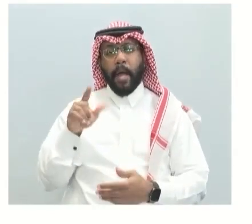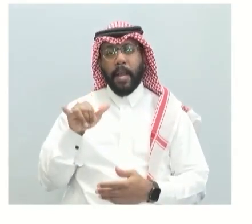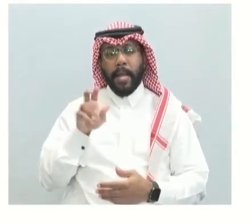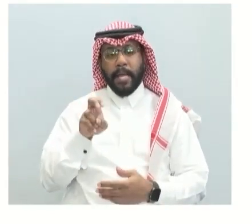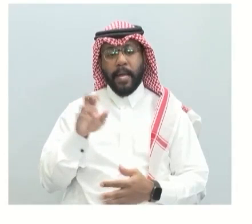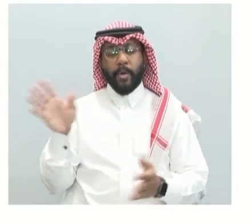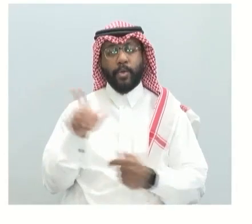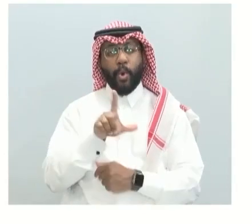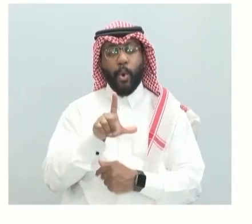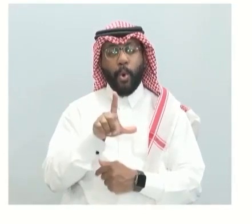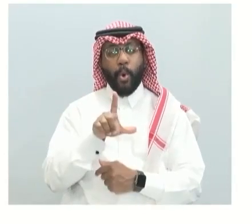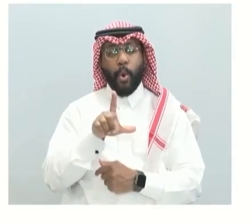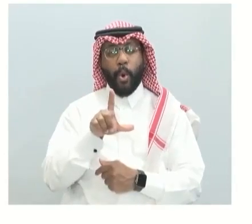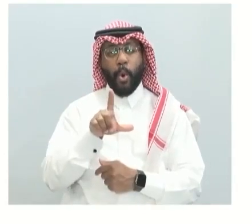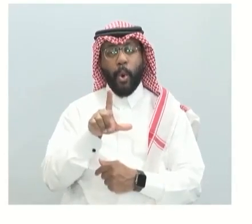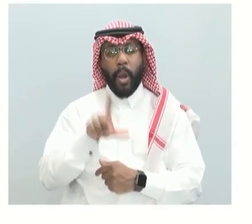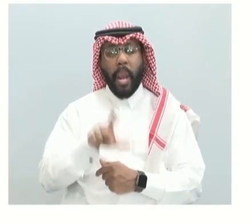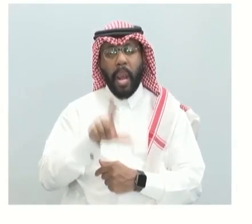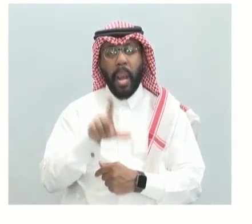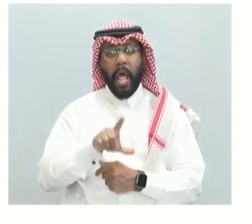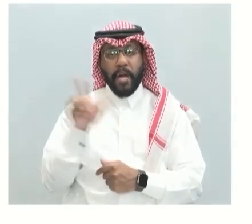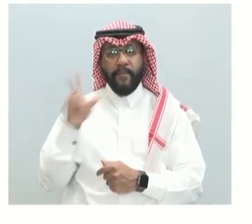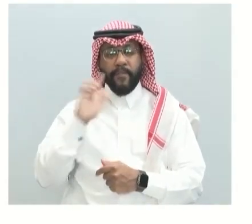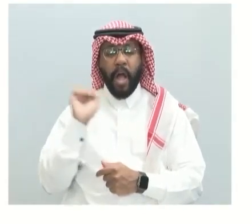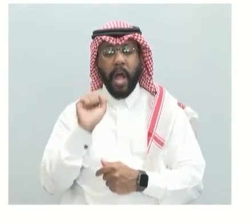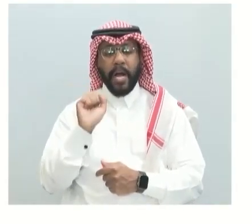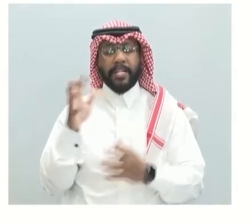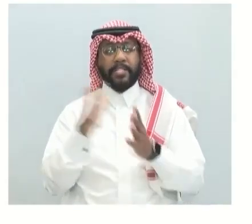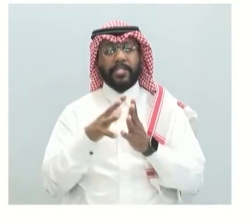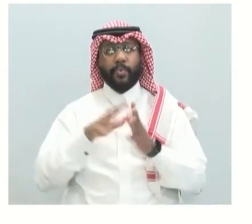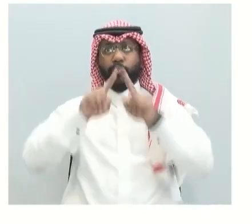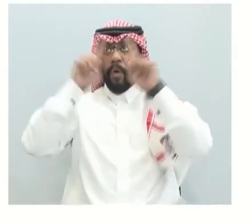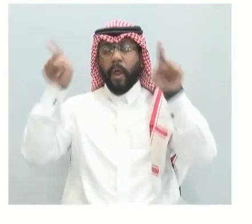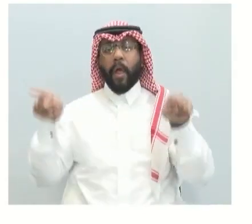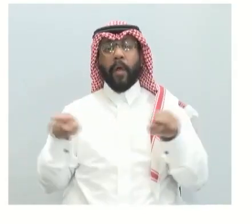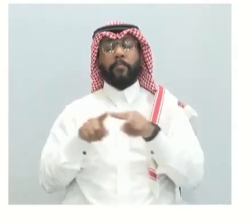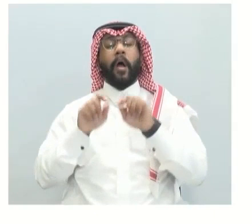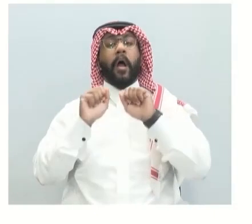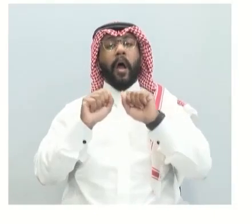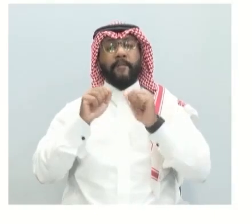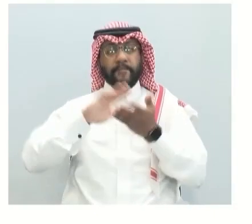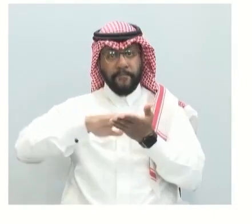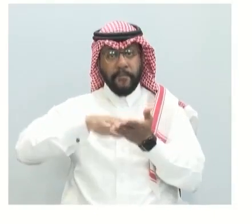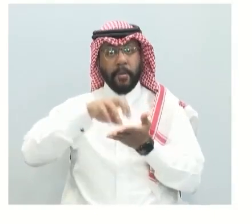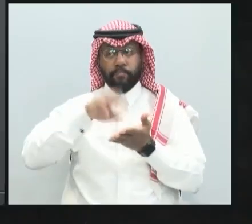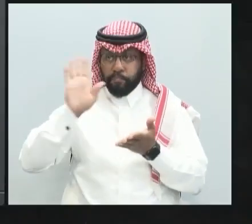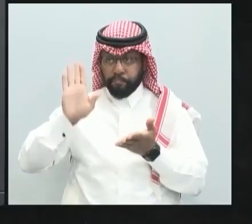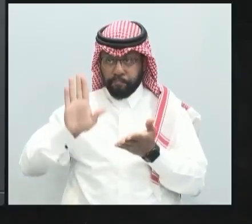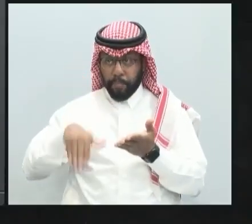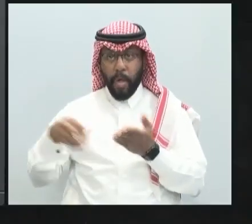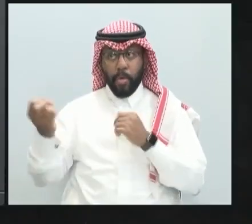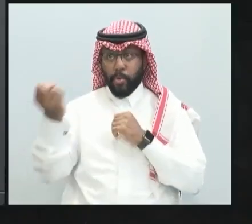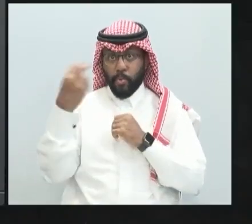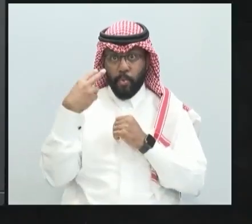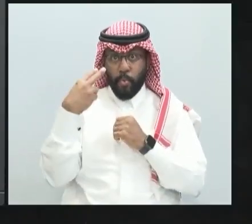او اللوكال ايريا نتورك تكون موجوده في نفس الموقع او في نفس الغرفه او في نفس الموقع الجغرافي فتعتبر محليه